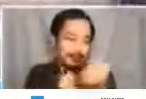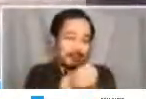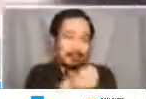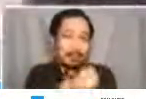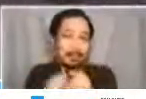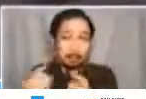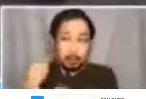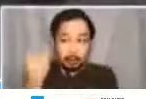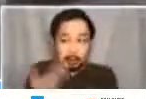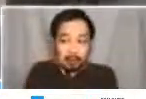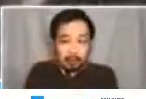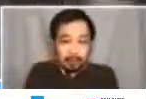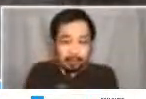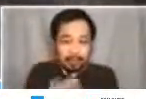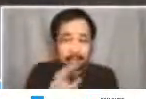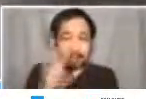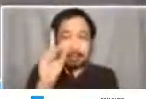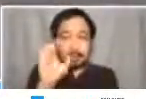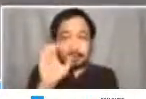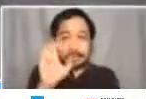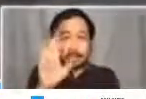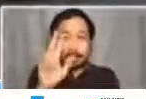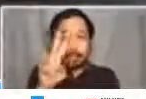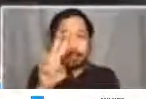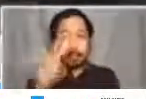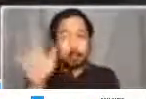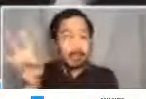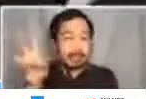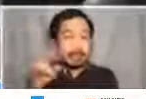Ang Morocco, you said,